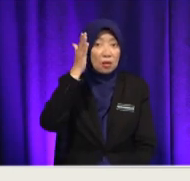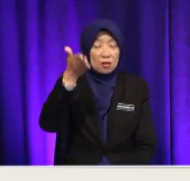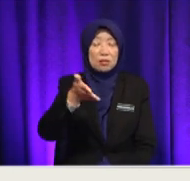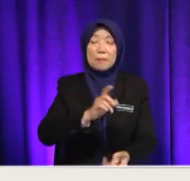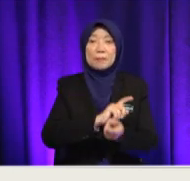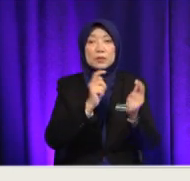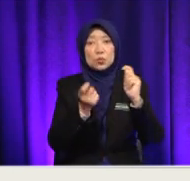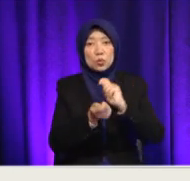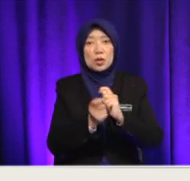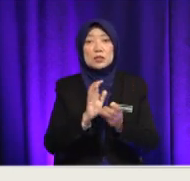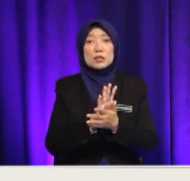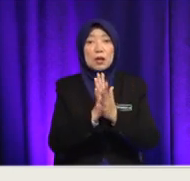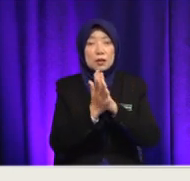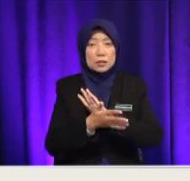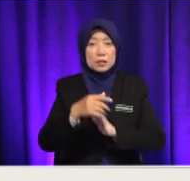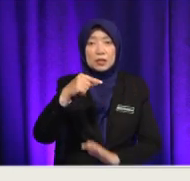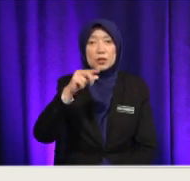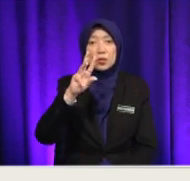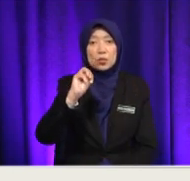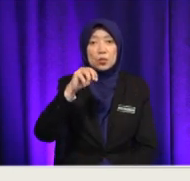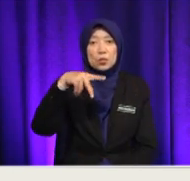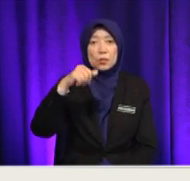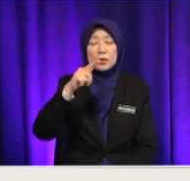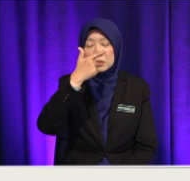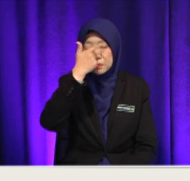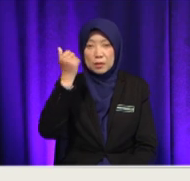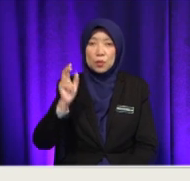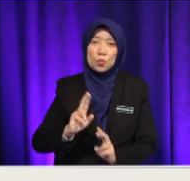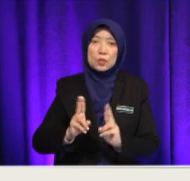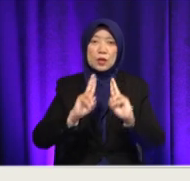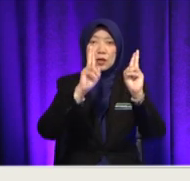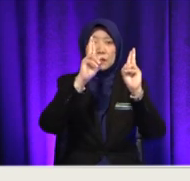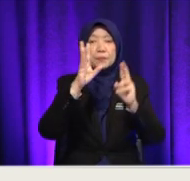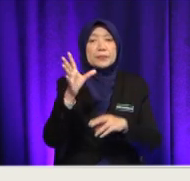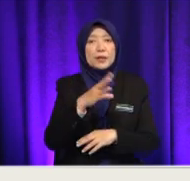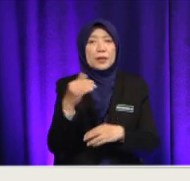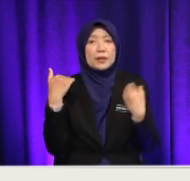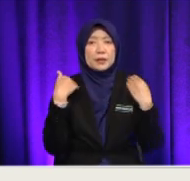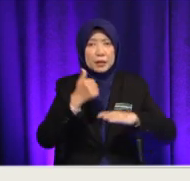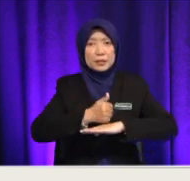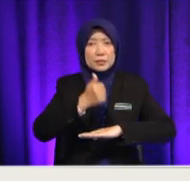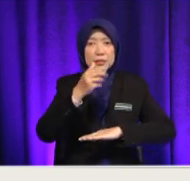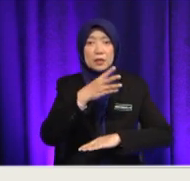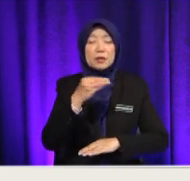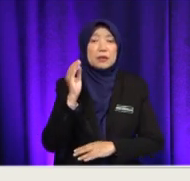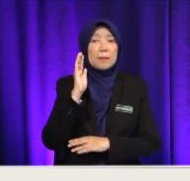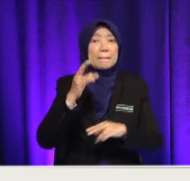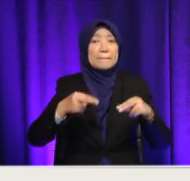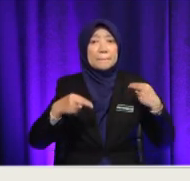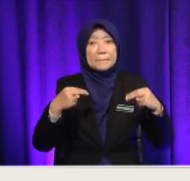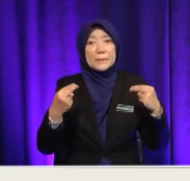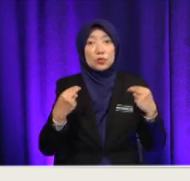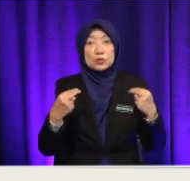Okey. Kerana ada tindakan bakteria di udara di mana dia akan menghasilkan asid dan menetralkan asid tadi pada